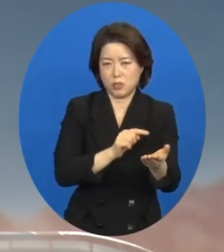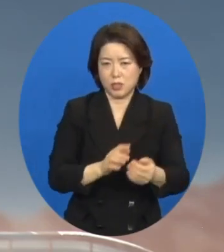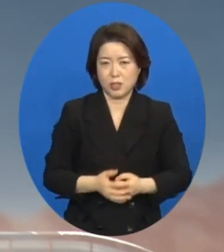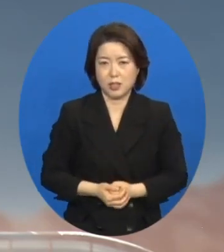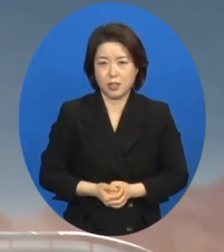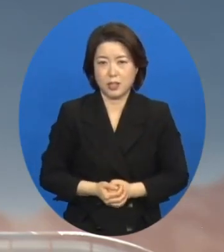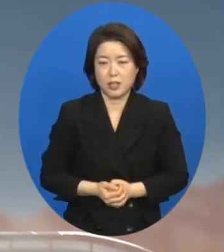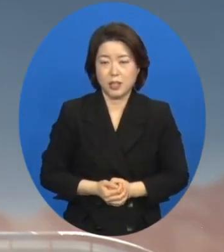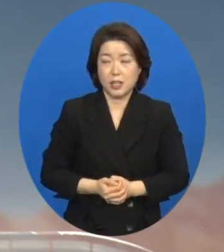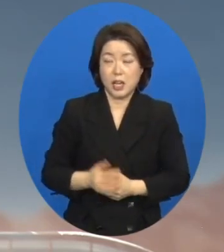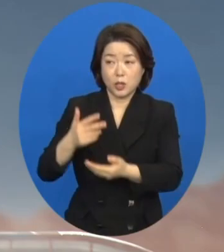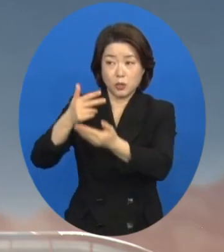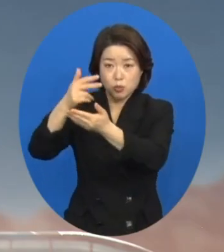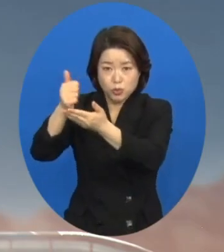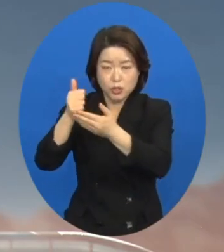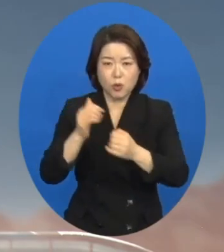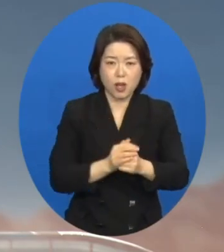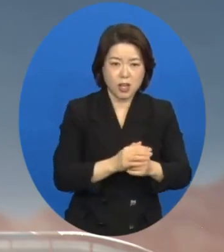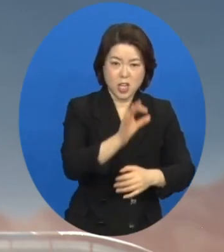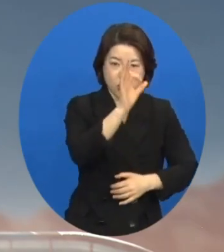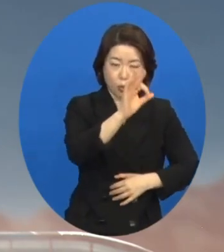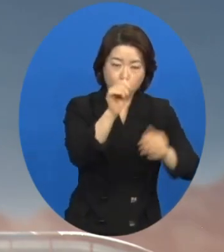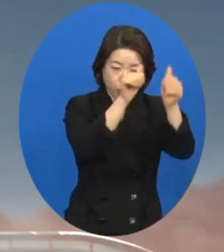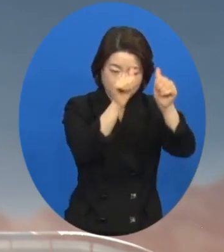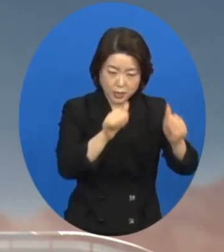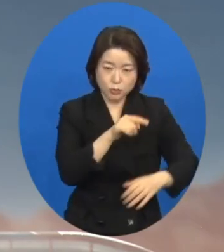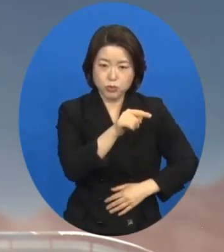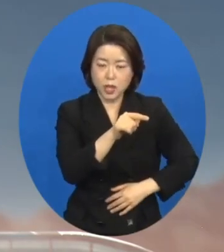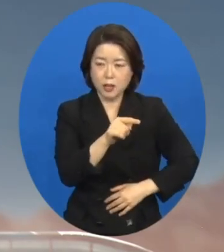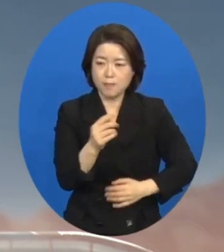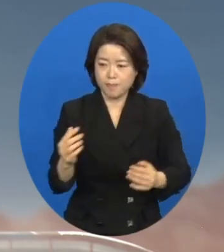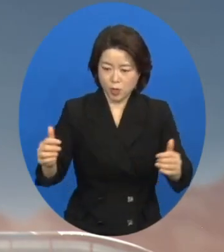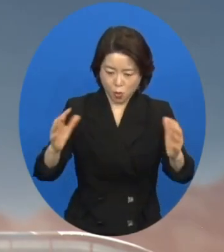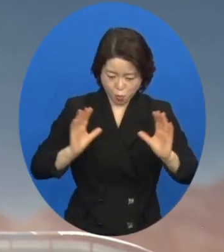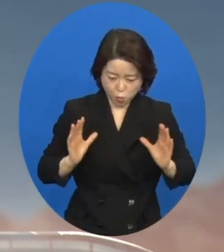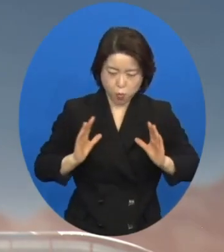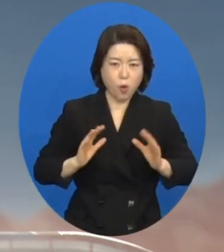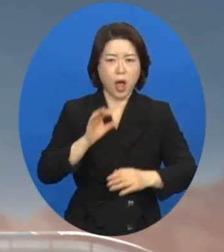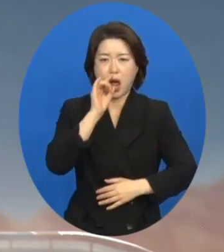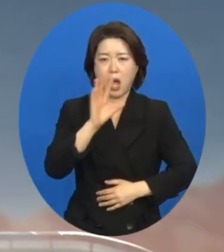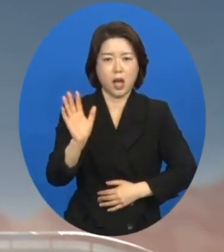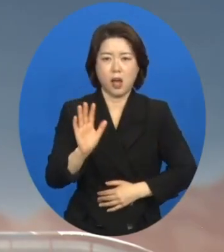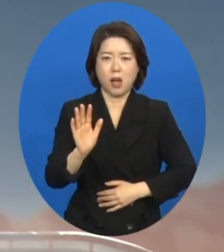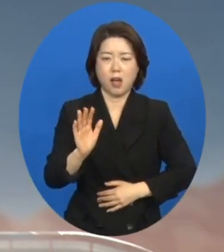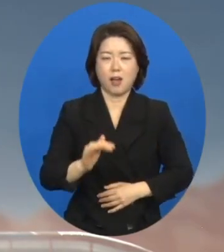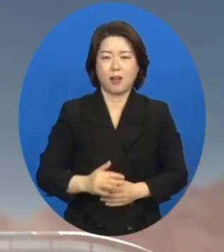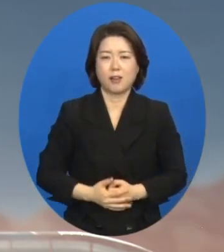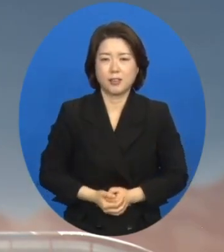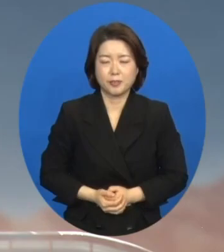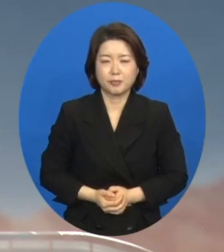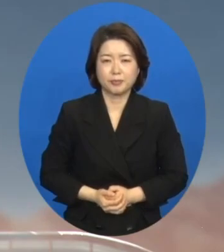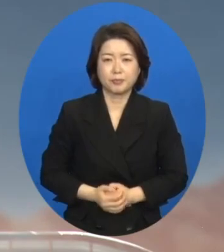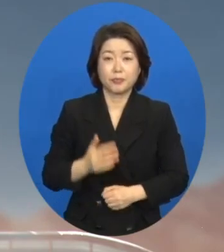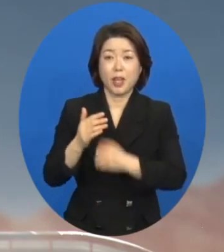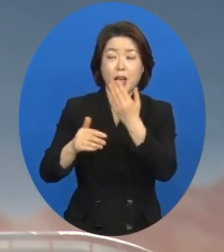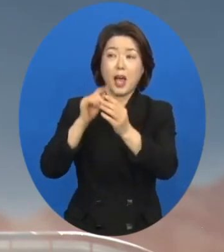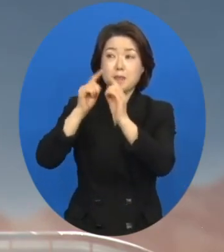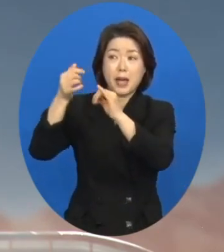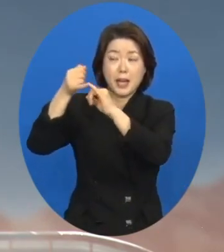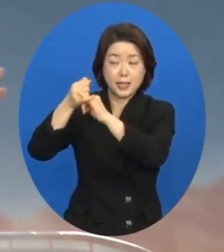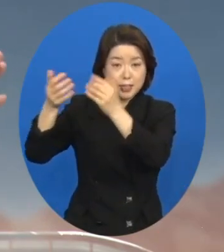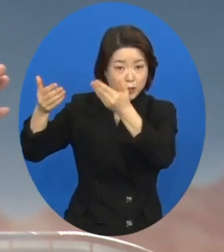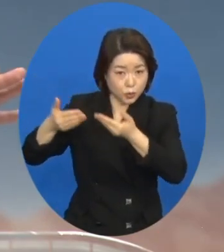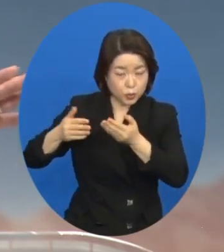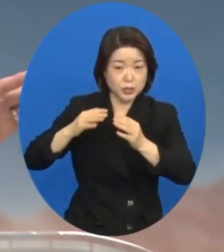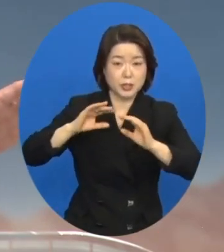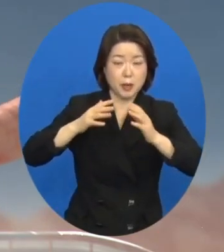만문을 겸하여 섬길 수 없다. 여러분, 이 하나님 언약 백성이 오늘 본문에